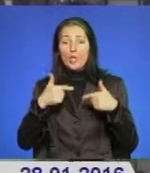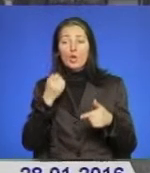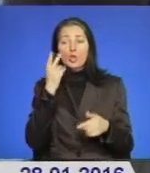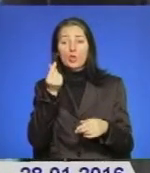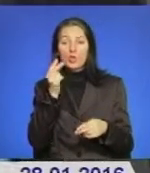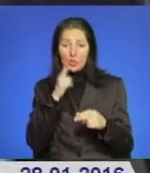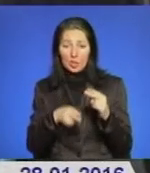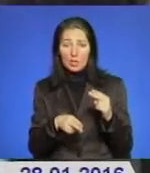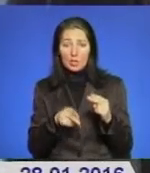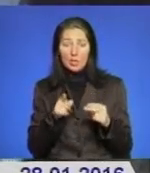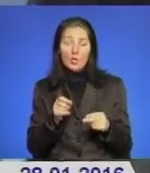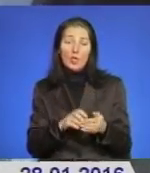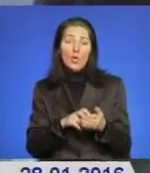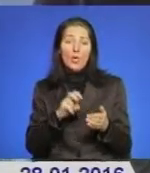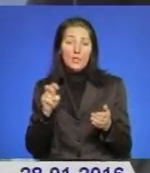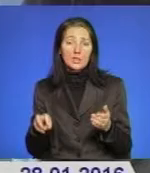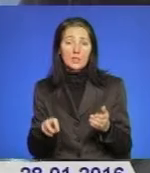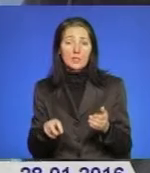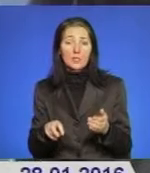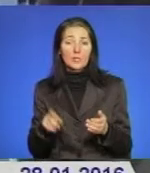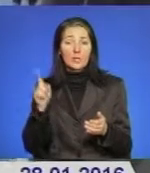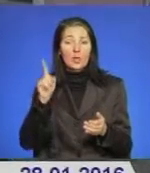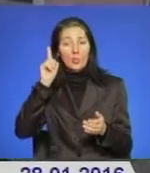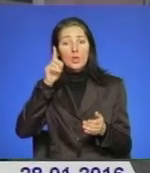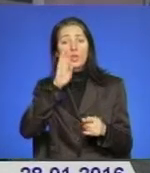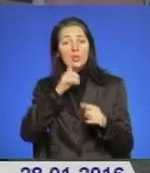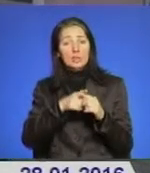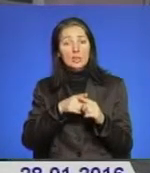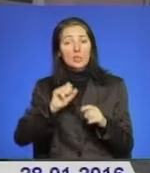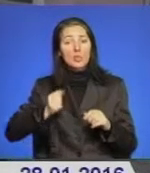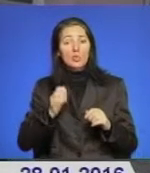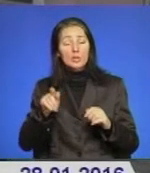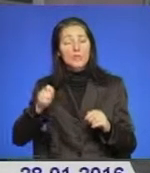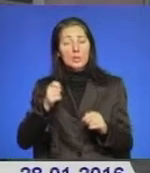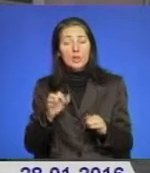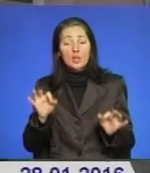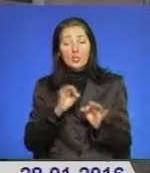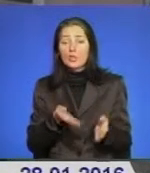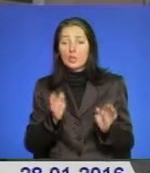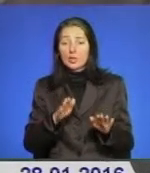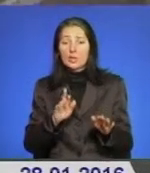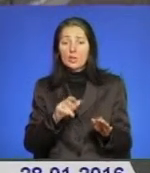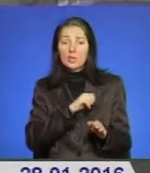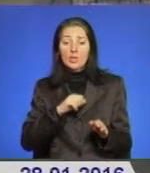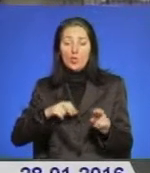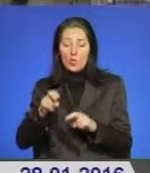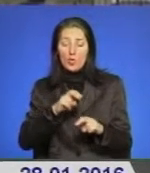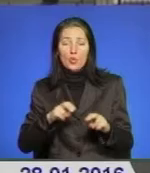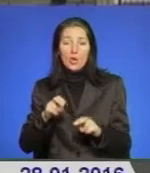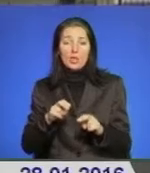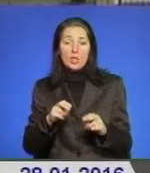гроші закінчилися, його виселили. Мобільний сестри та її друзів був вимкнений, тож нічого не залишалося, як самому шукати